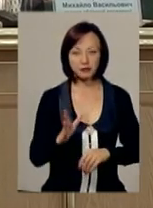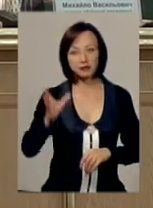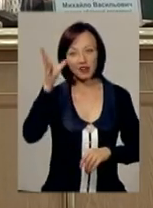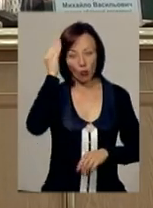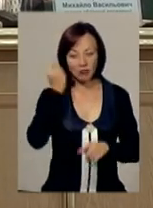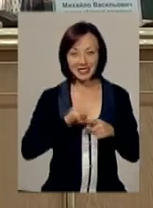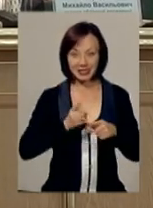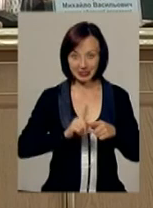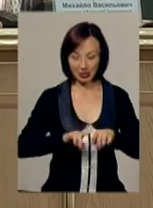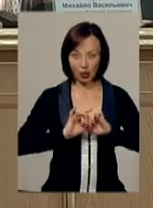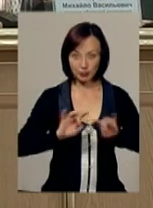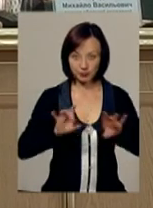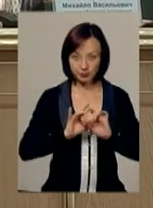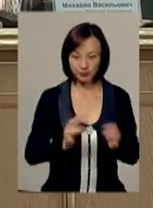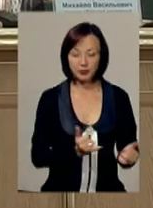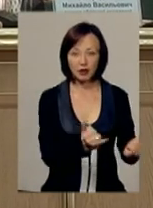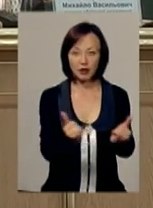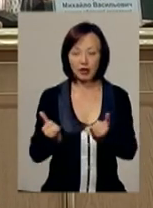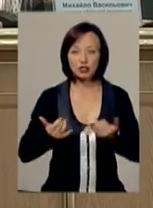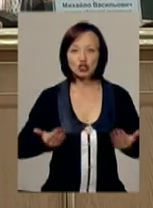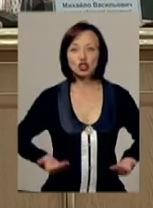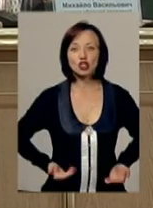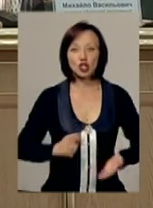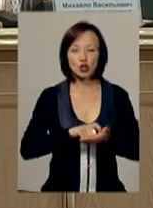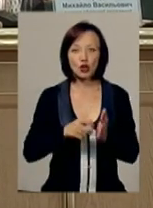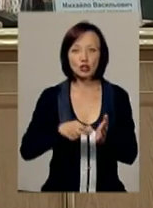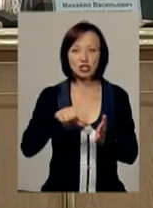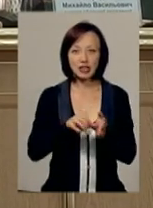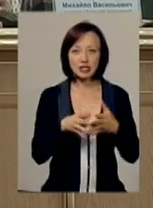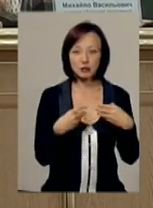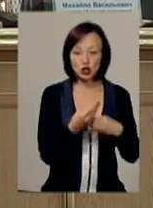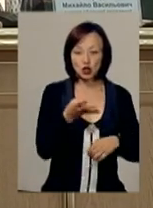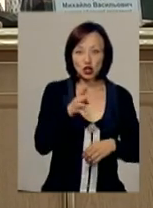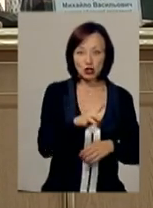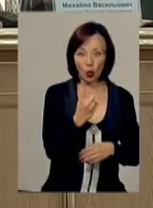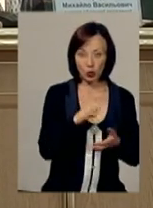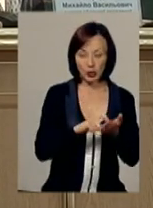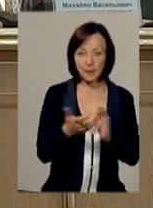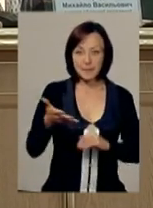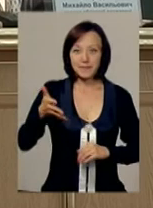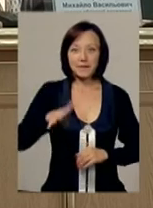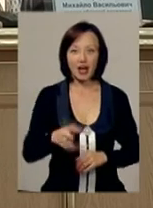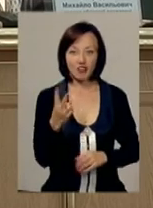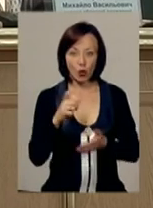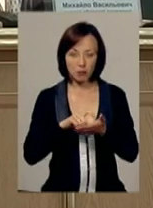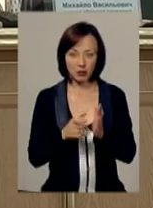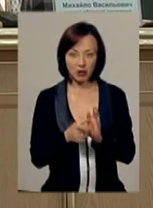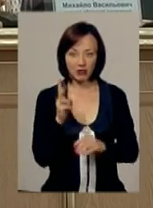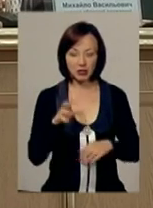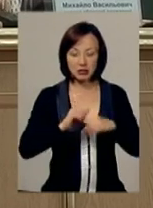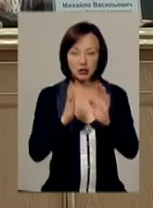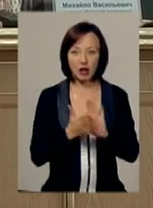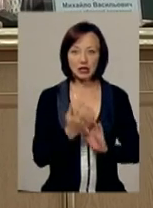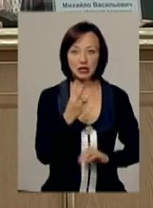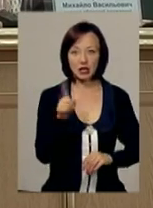вище зазначене, для забезпечення житлом членів сімей необхідно придбати 4 однокімнатних та 5 двокімнатних квартир на загальну суму